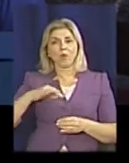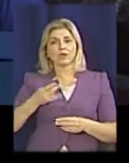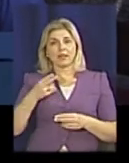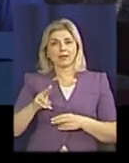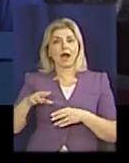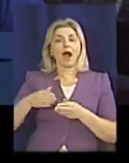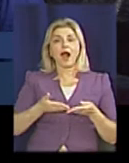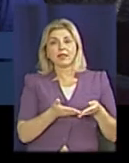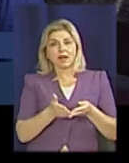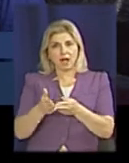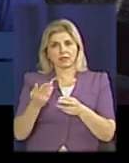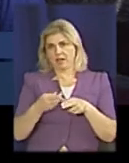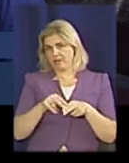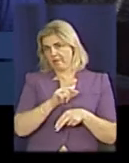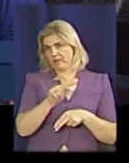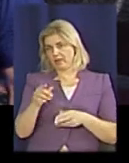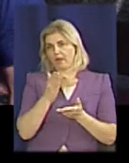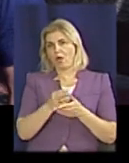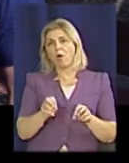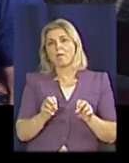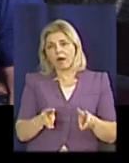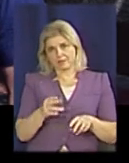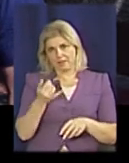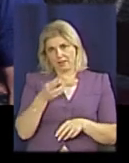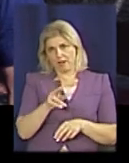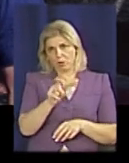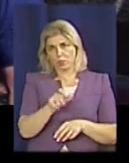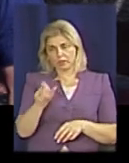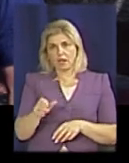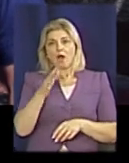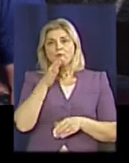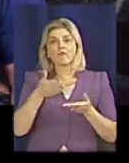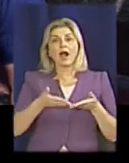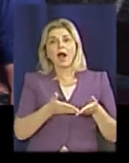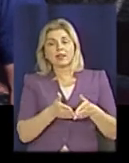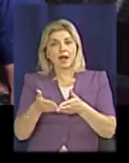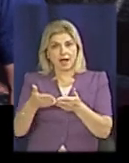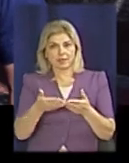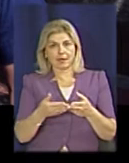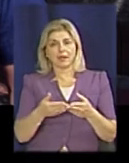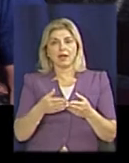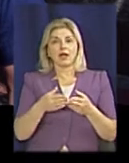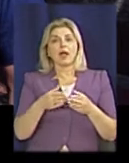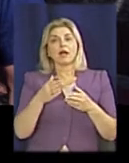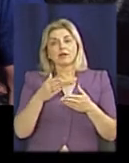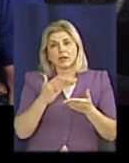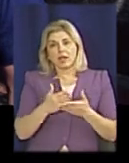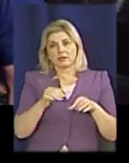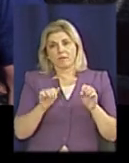є небезпечними для громадян. Період катання є